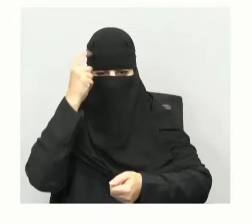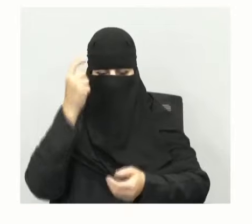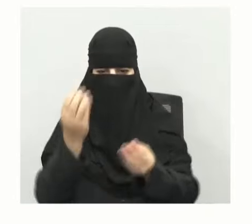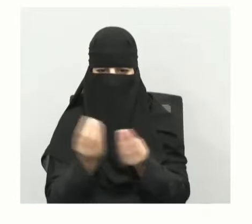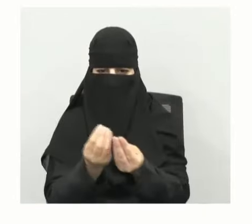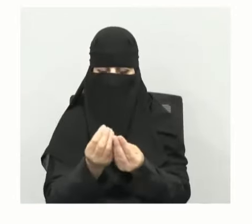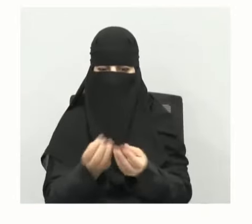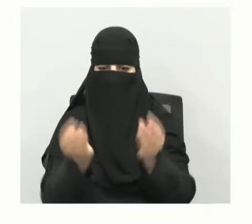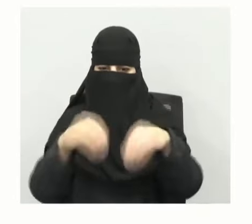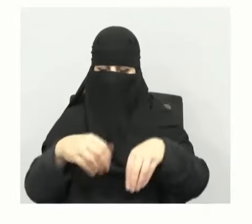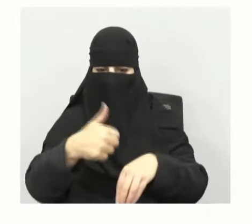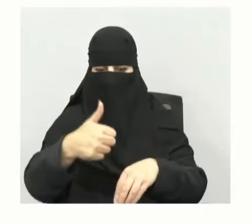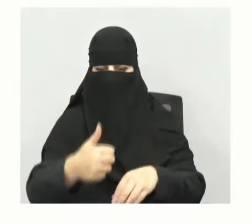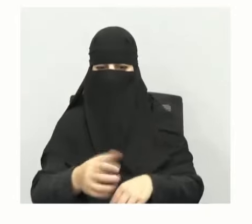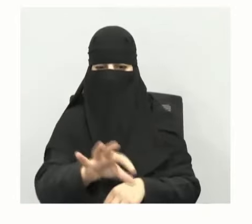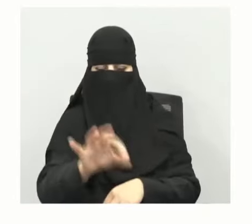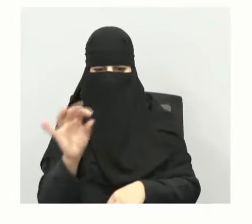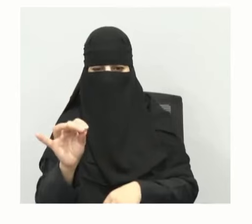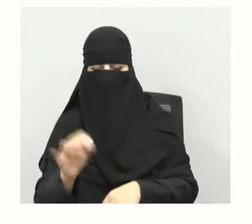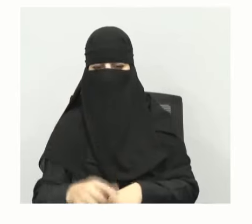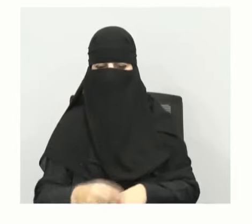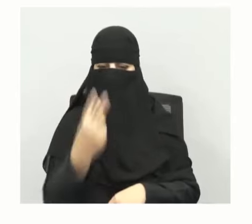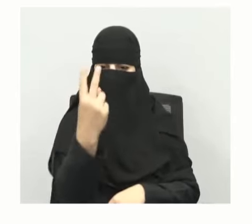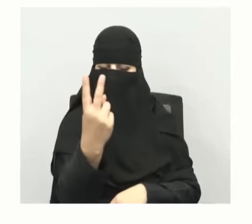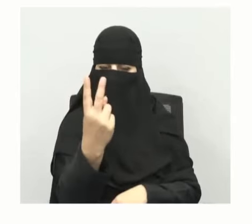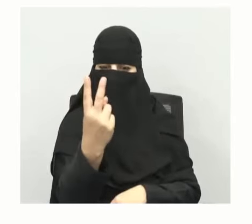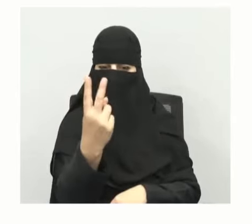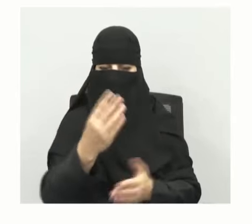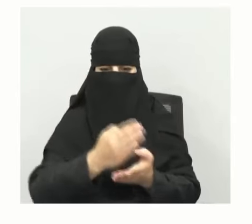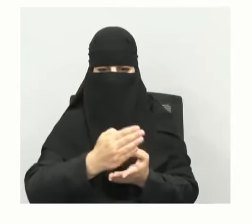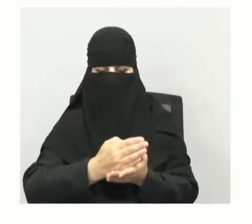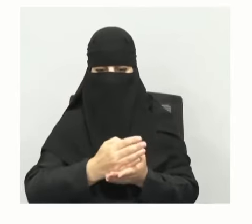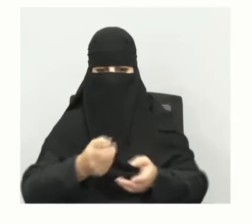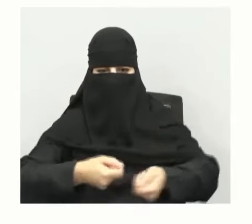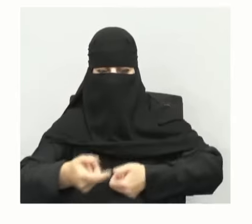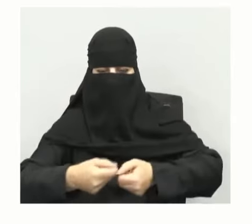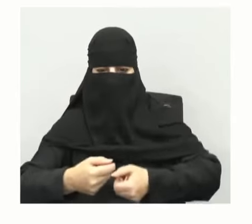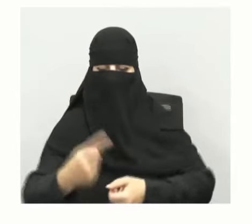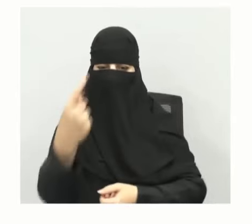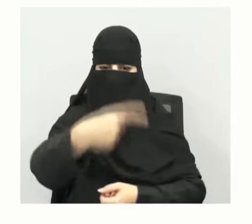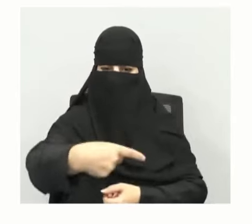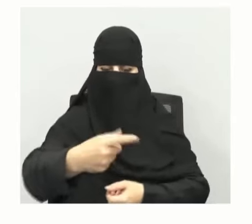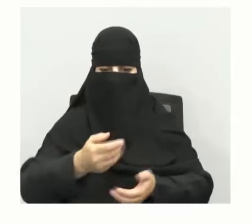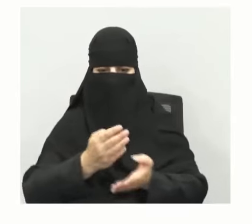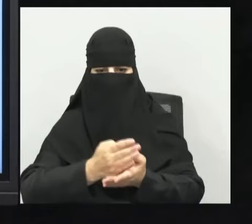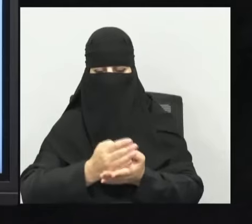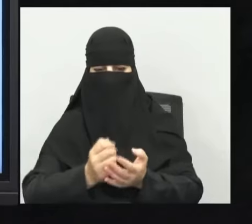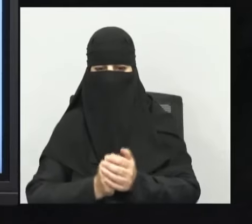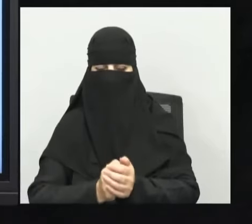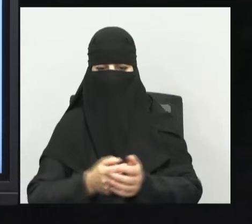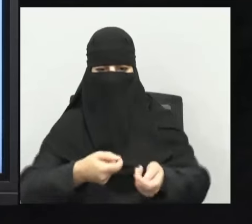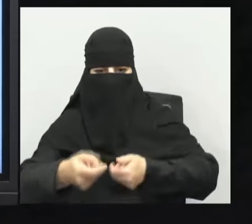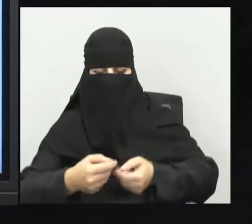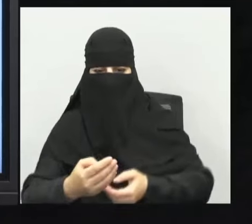يسعدكم هذه اول معطى يقول ويحصل على تذكرتين اذا اشترى عشره تذاكر يقول اذا